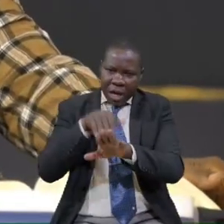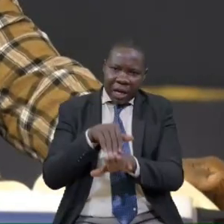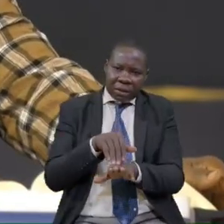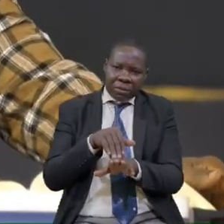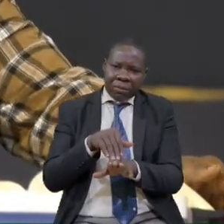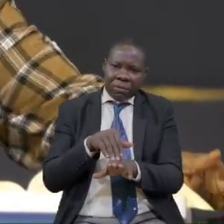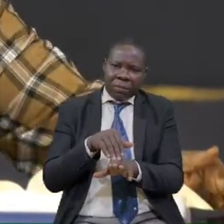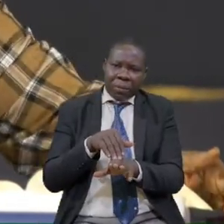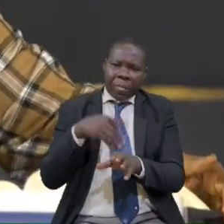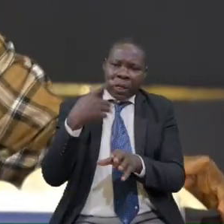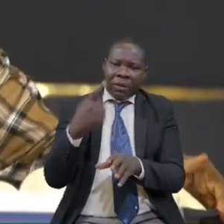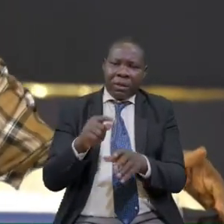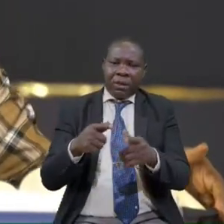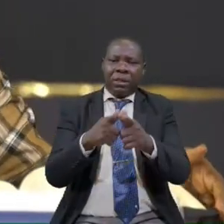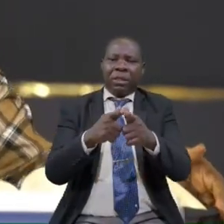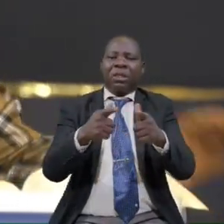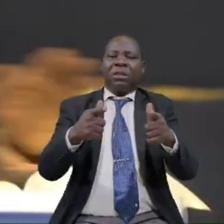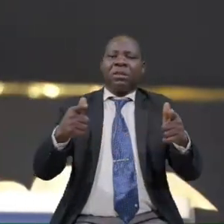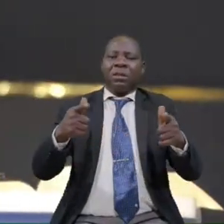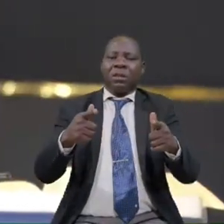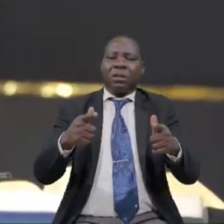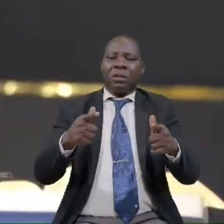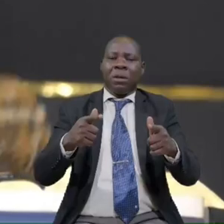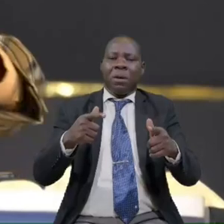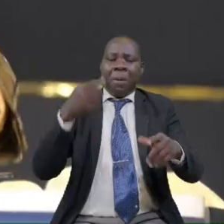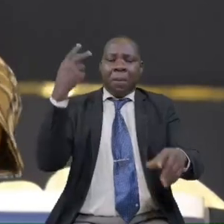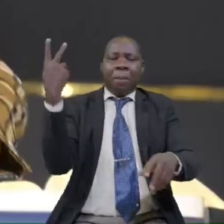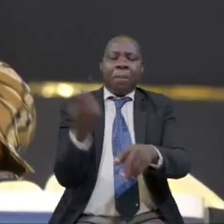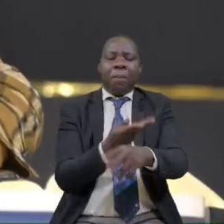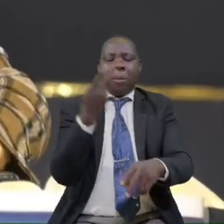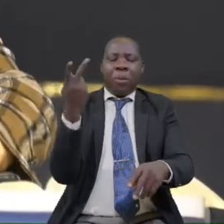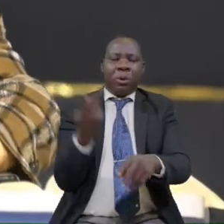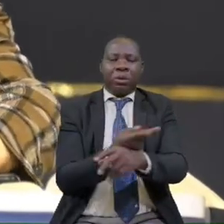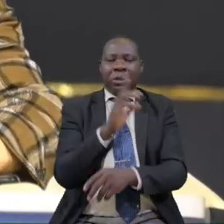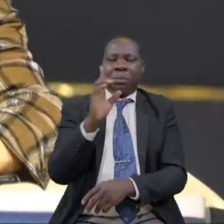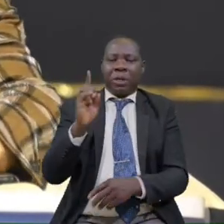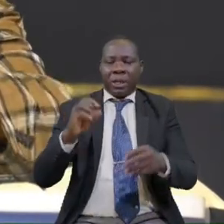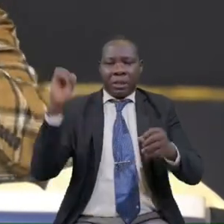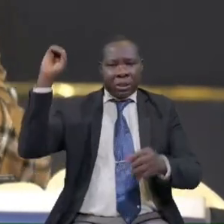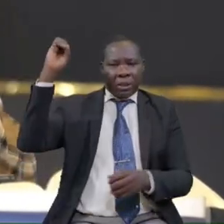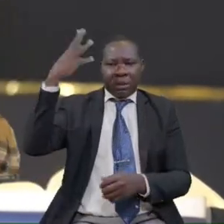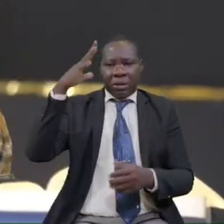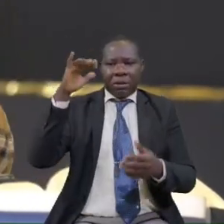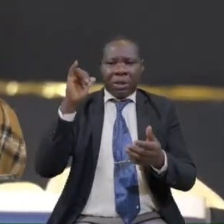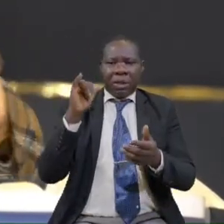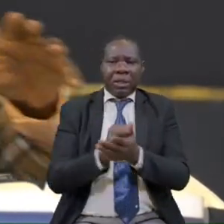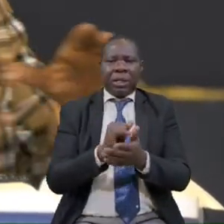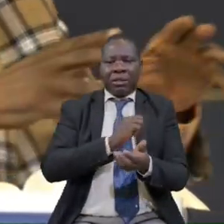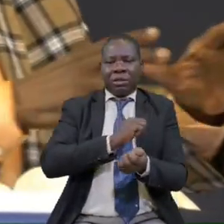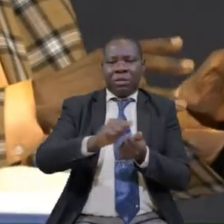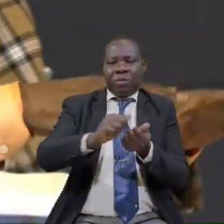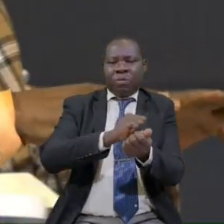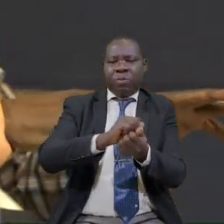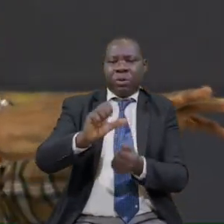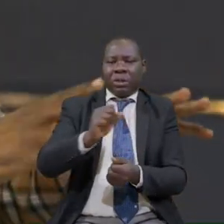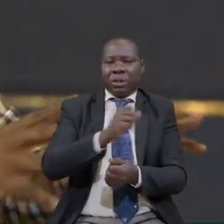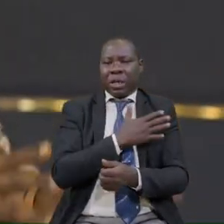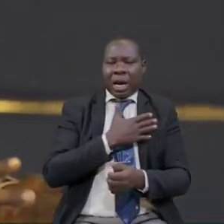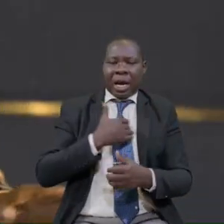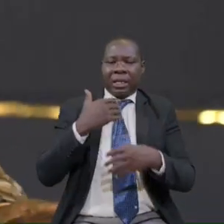la grâce grande et multiplier qui purifie à